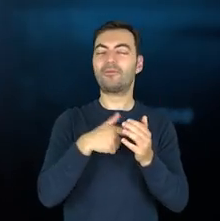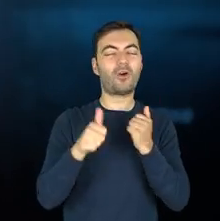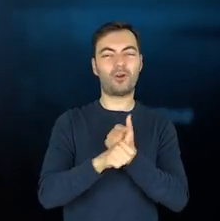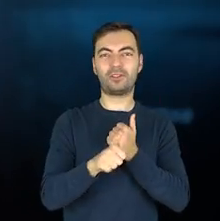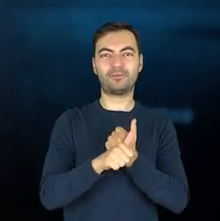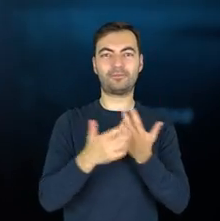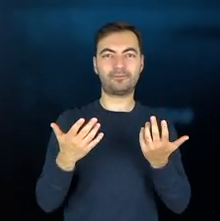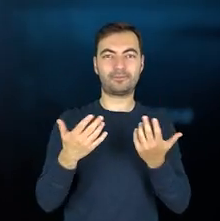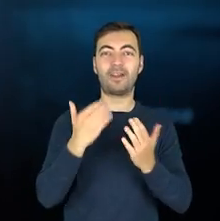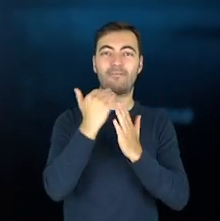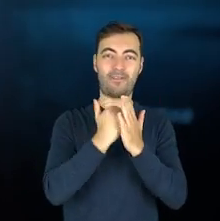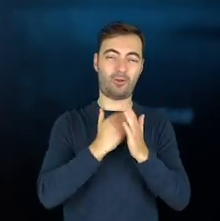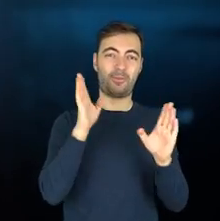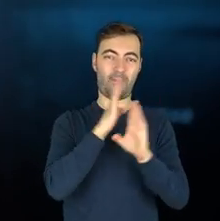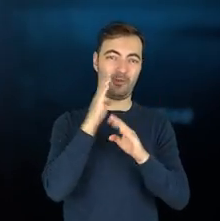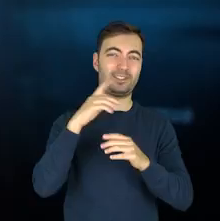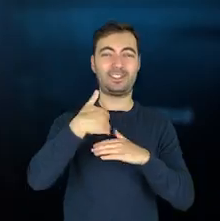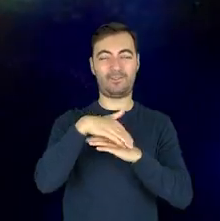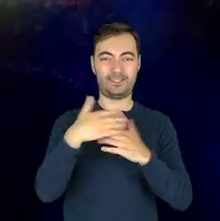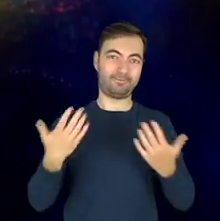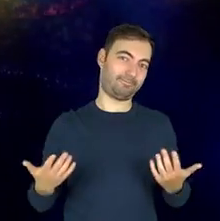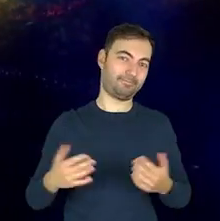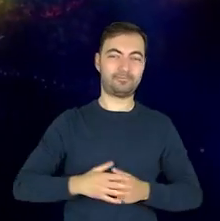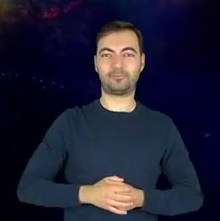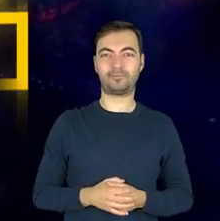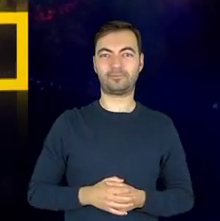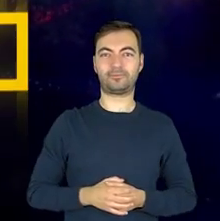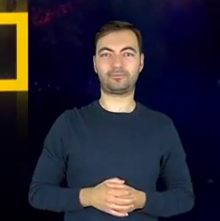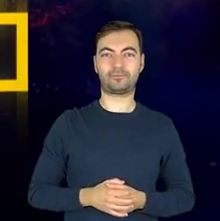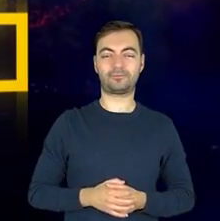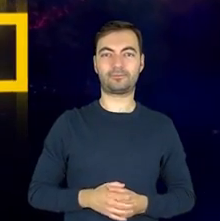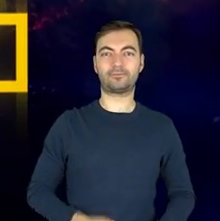Tutaj kluczowe są raczej warunki zewnętrzne.